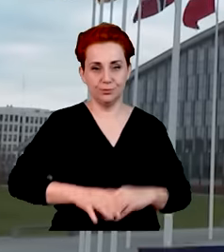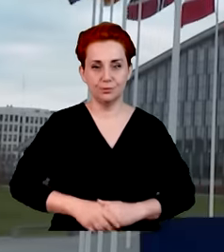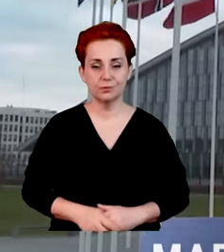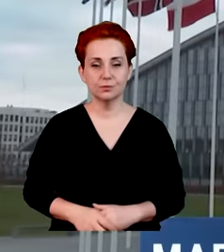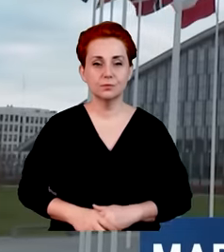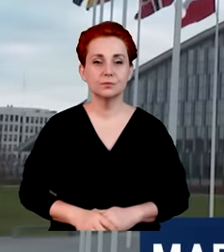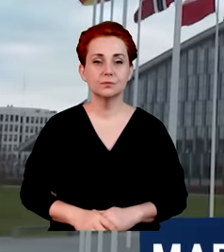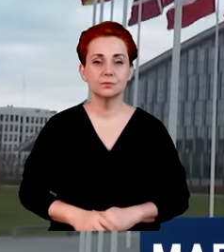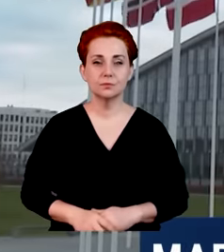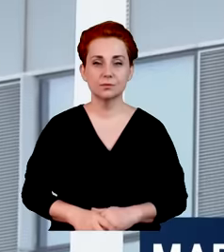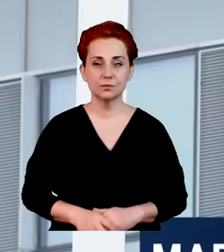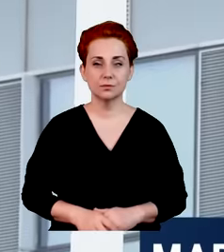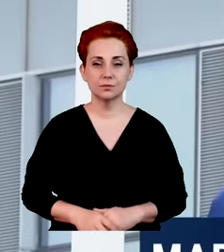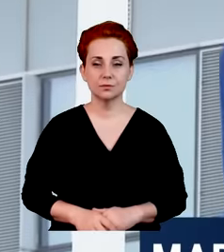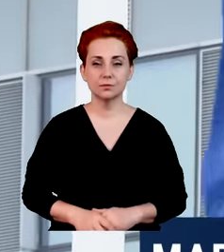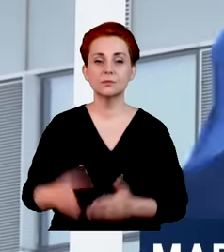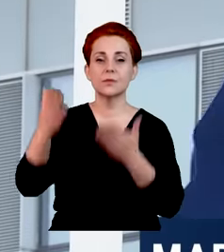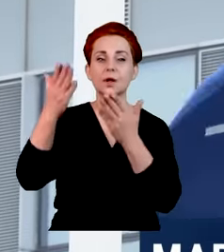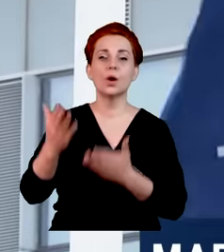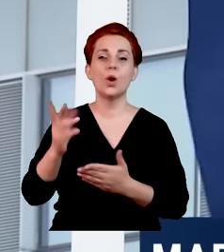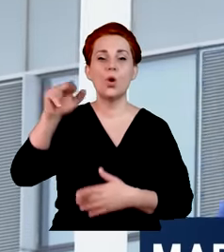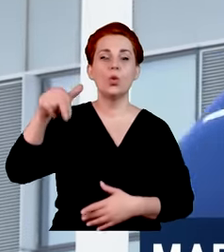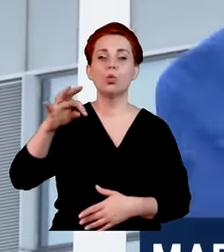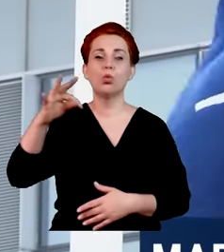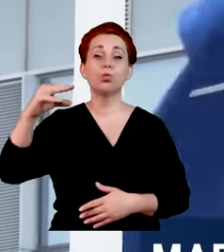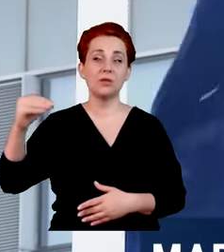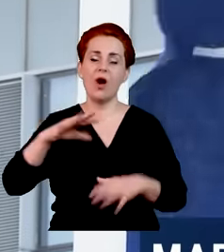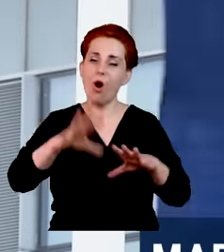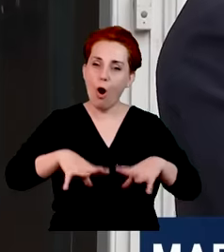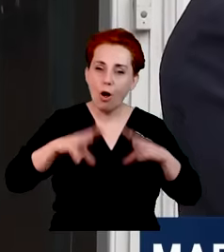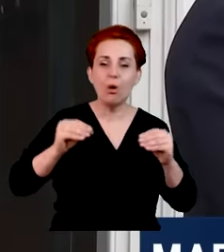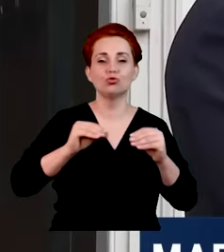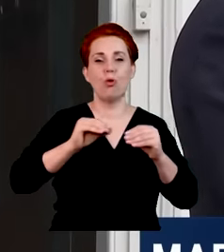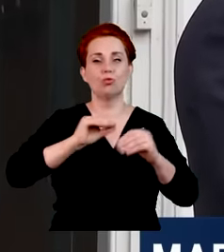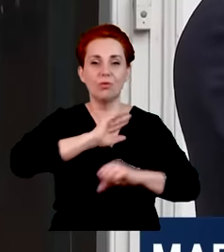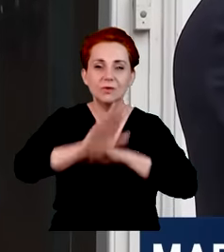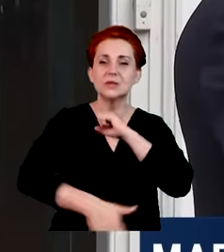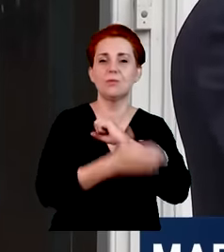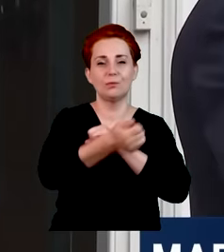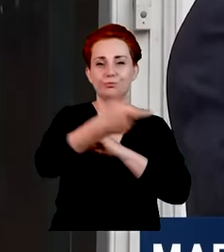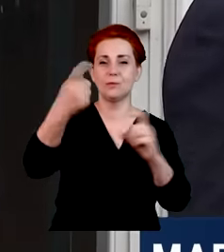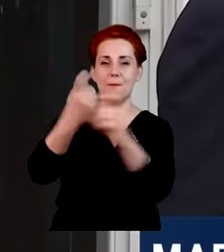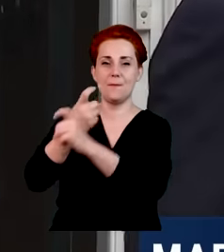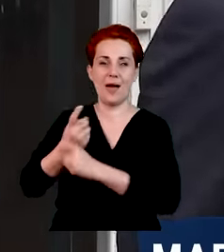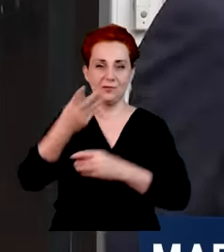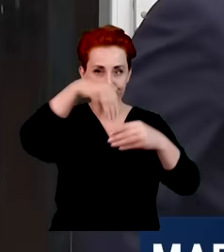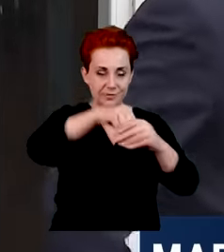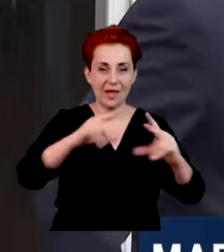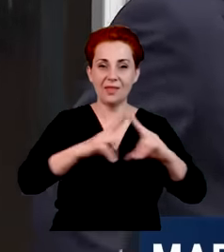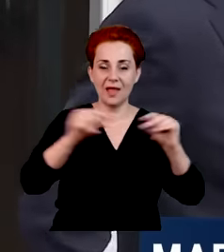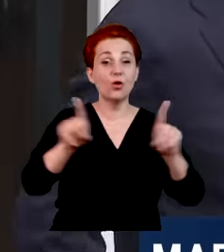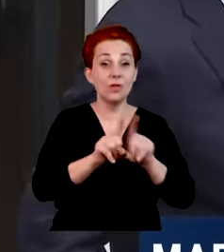stanowisko Mark rout od początku mógł liczyć na przychylność szeregu ważnych państw NATO w tym Stanów